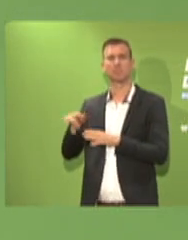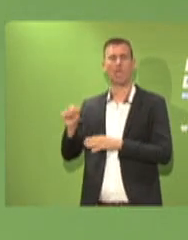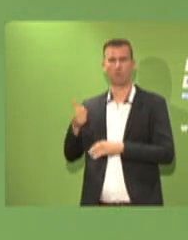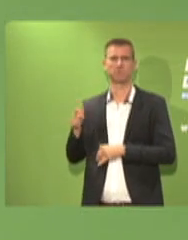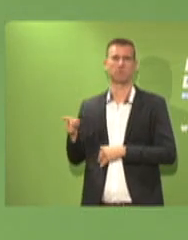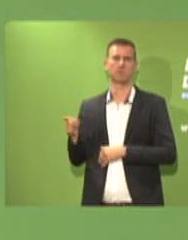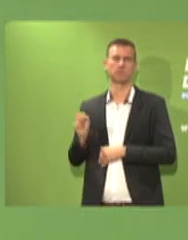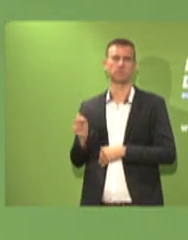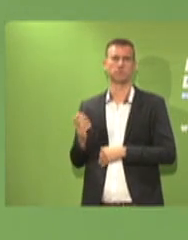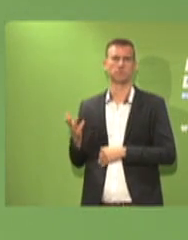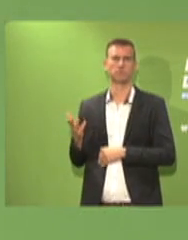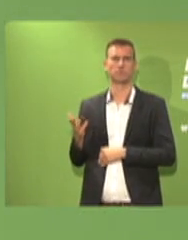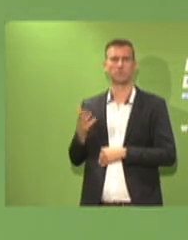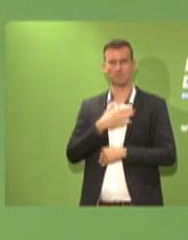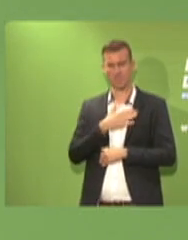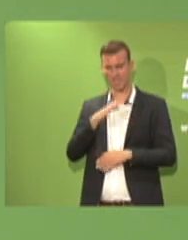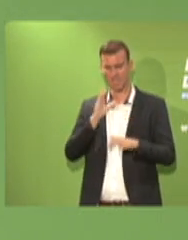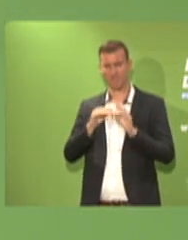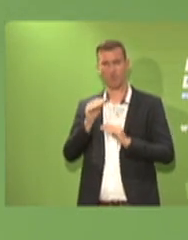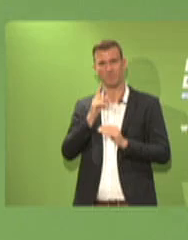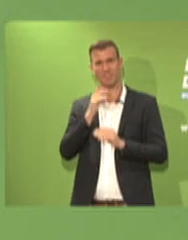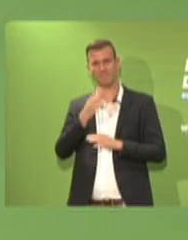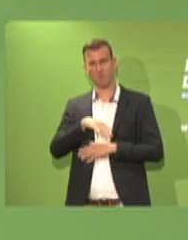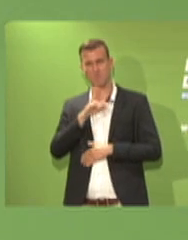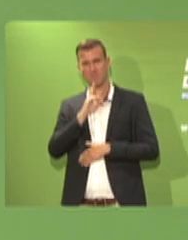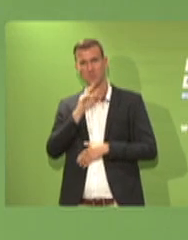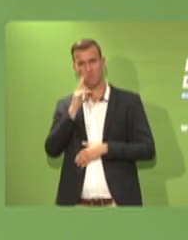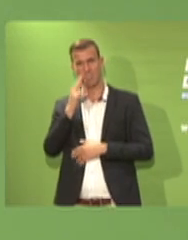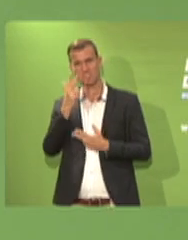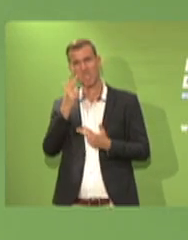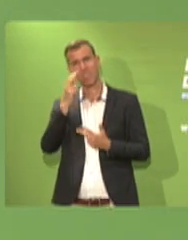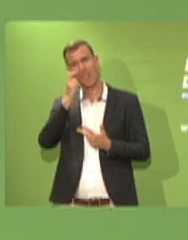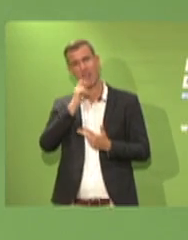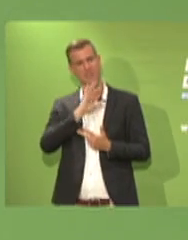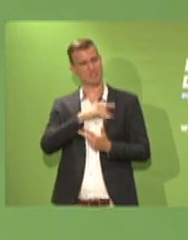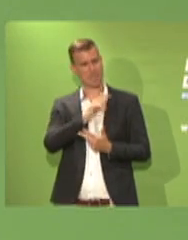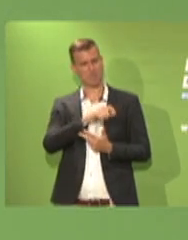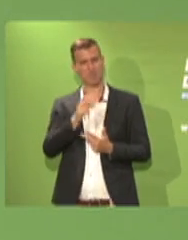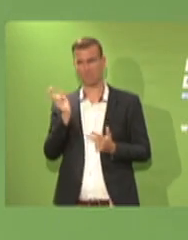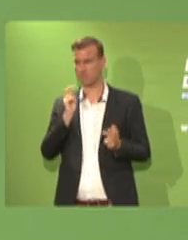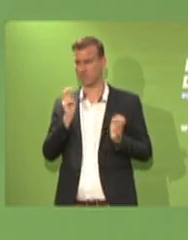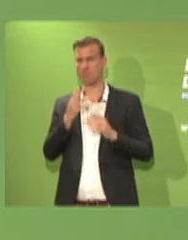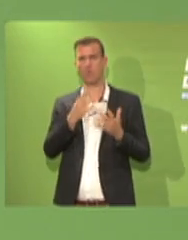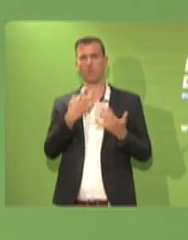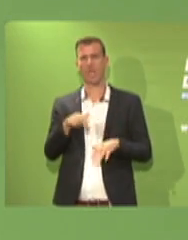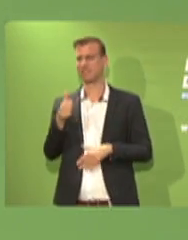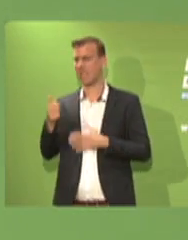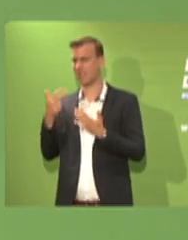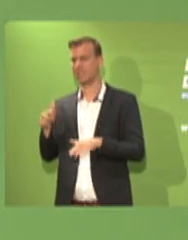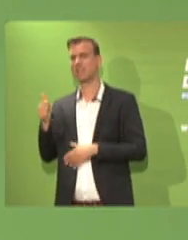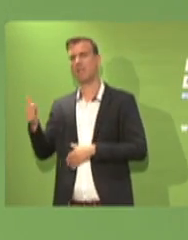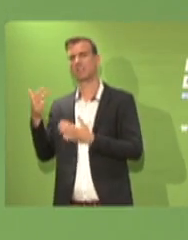meiner Erfahrung, selbst wenn ich an einem Vormittag nur 3 alte Damen transportiert habe, eine 89, eine 91,